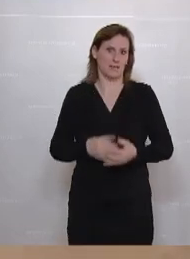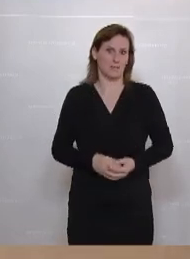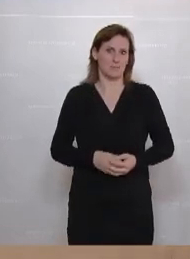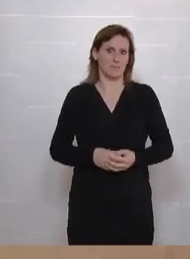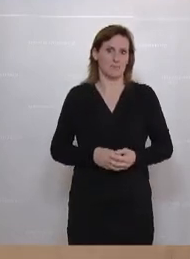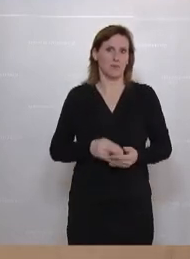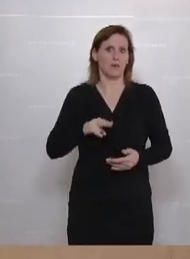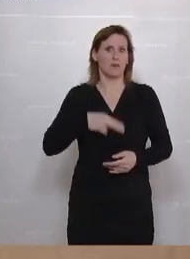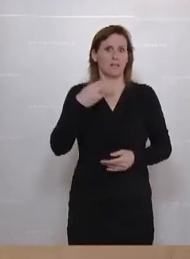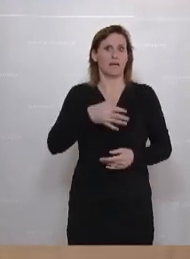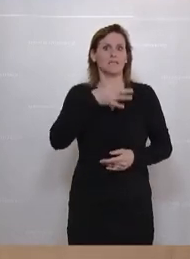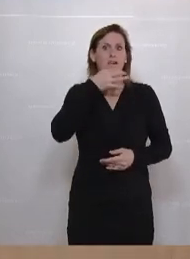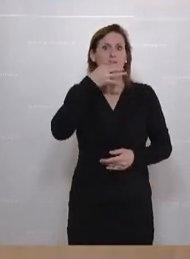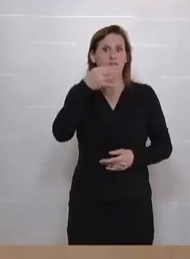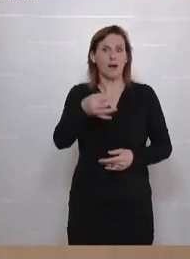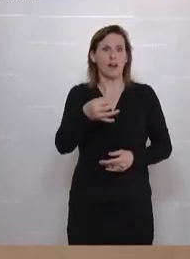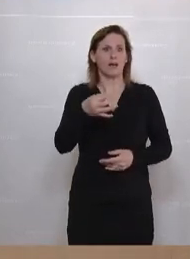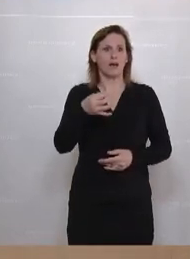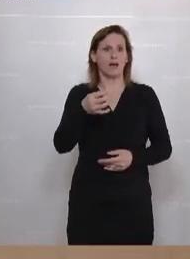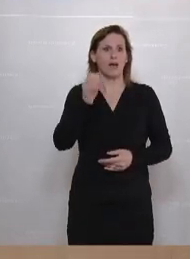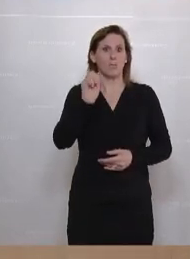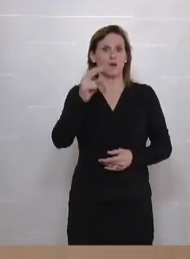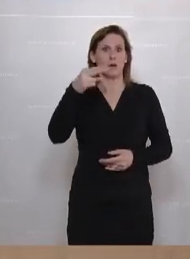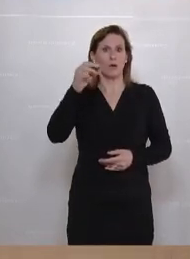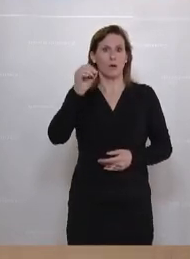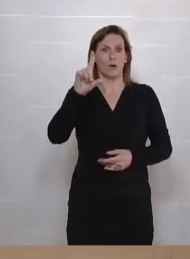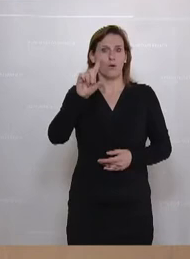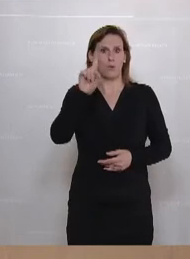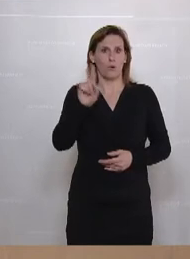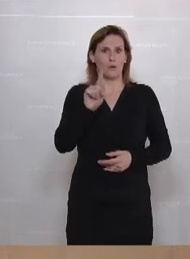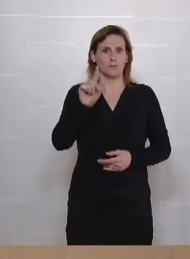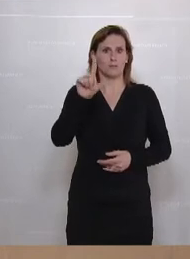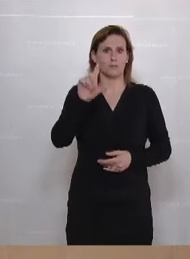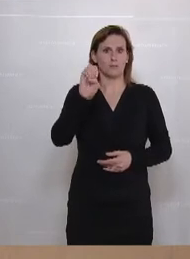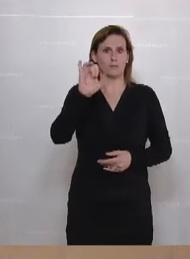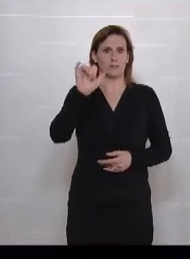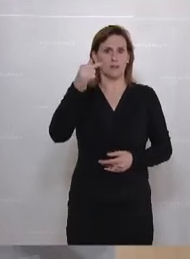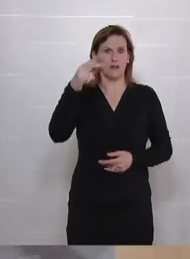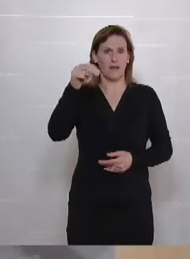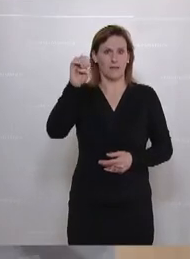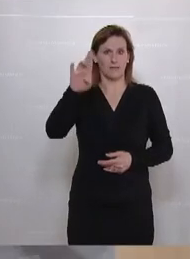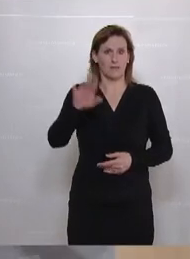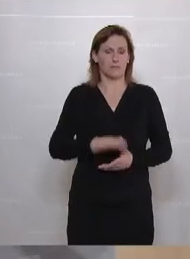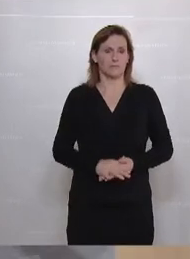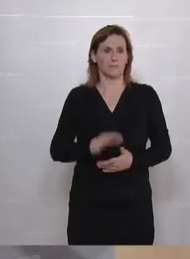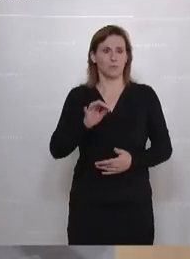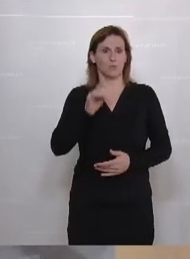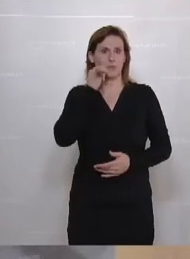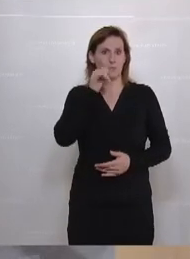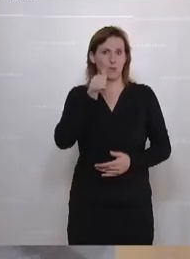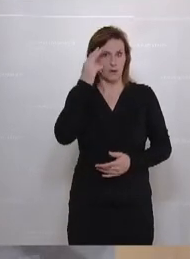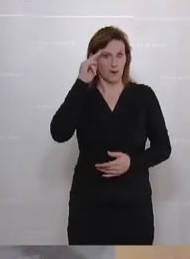Frage stellt die Abgeordnete Holzleitner. Guten Morgen, Herr Minister. Anschließend an die Fragen vom Herrn